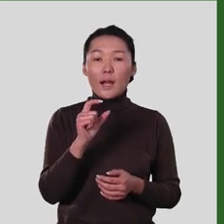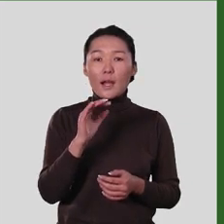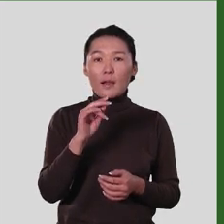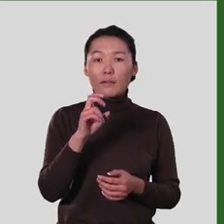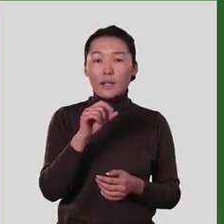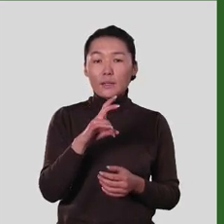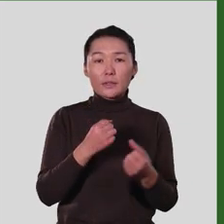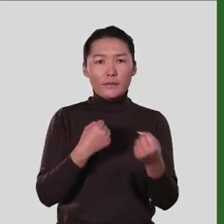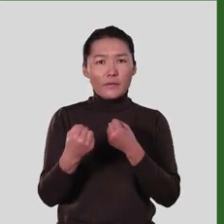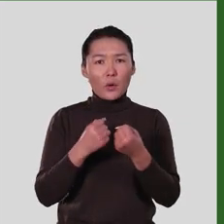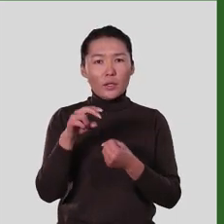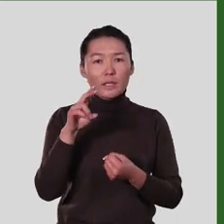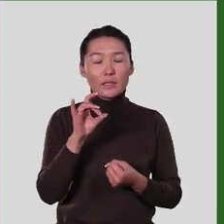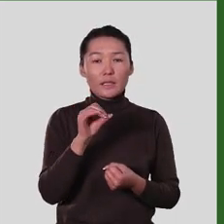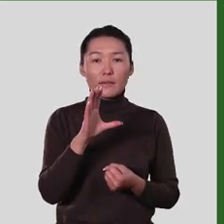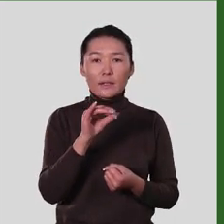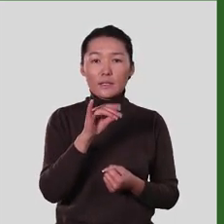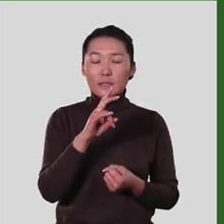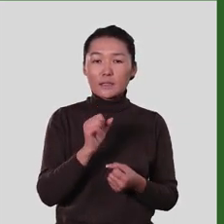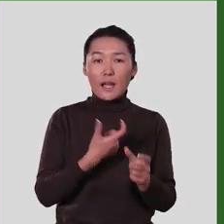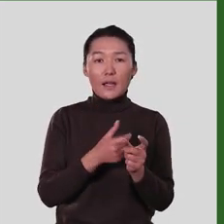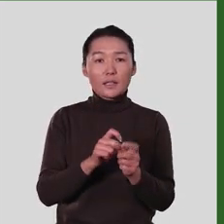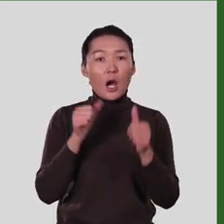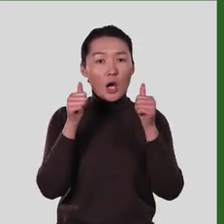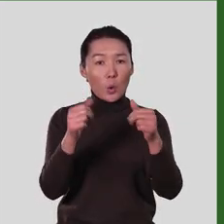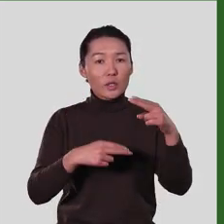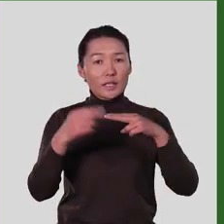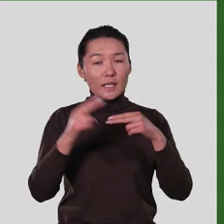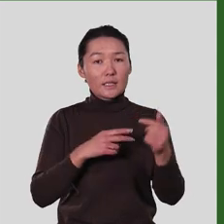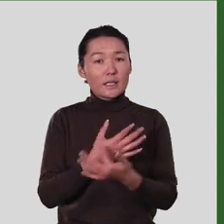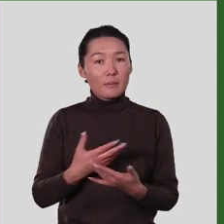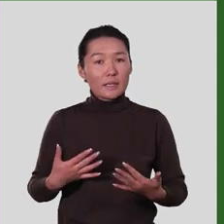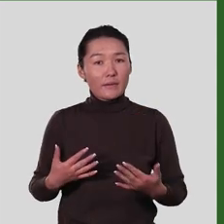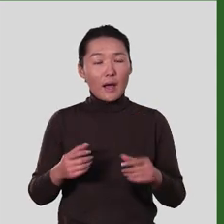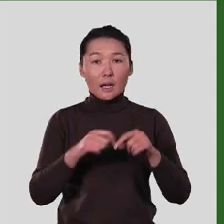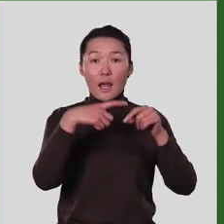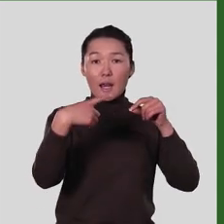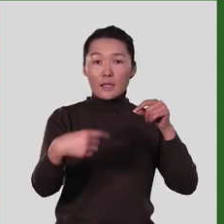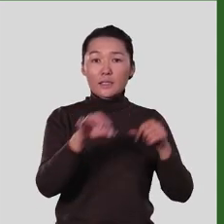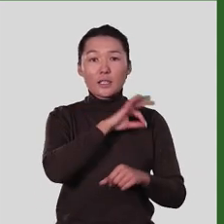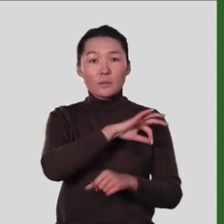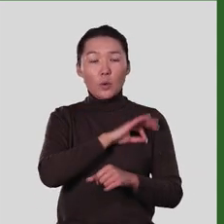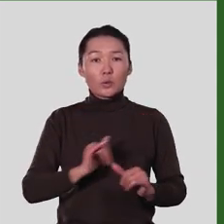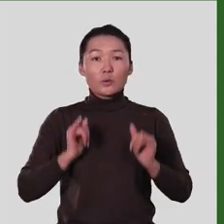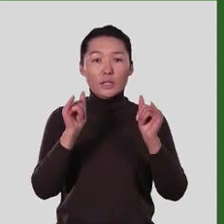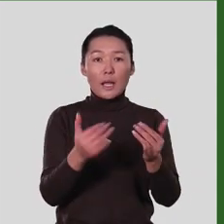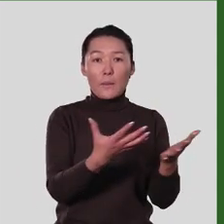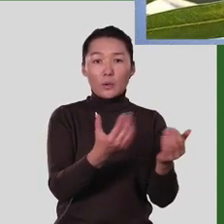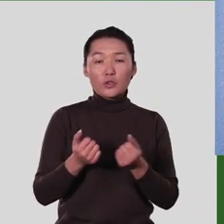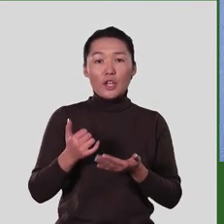древесина. Это хороший строительный материал, а их листья используются для получения